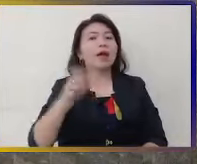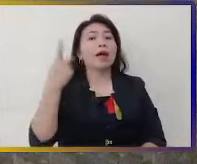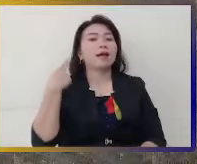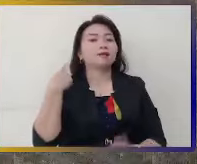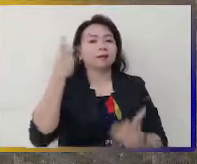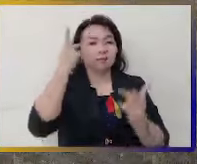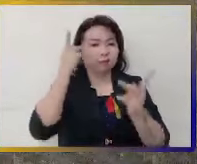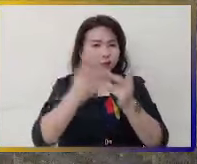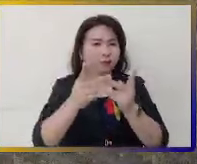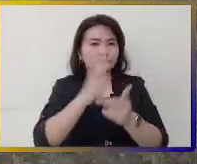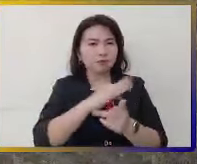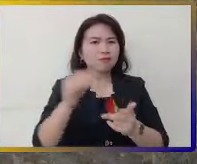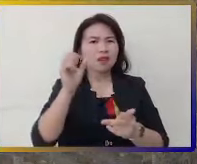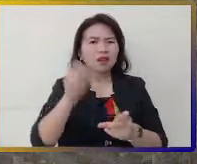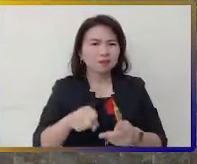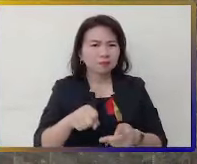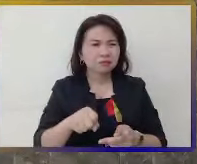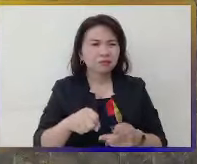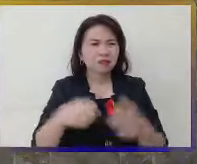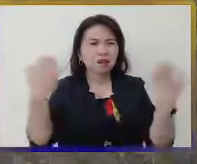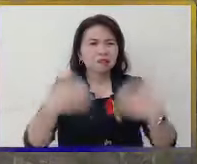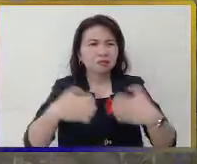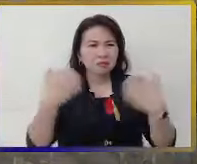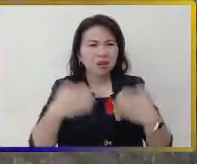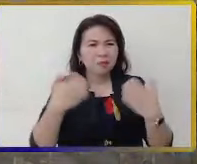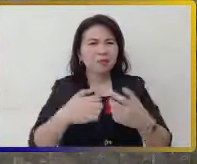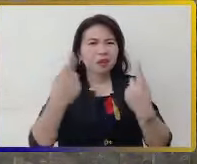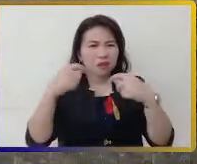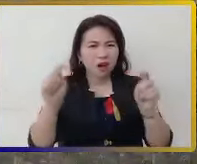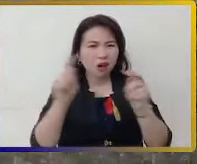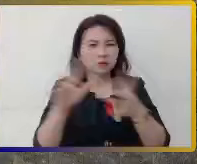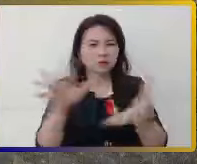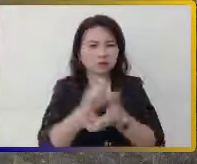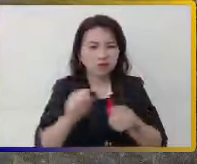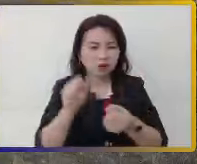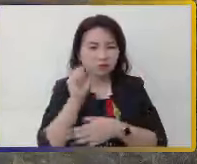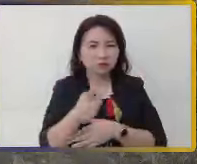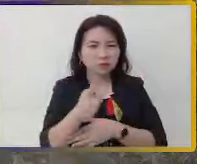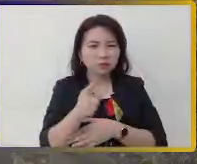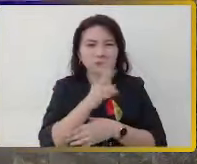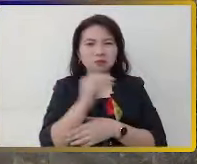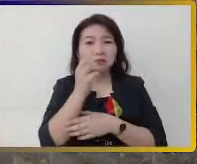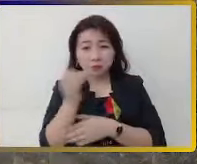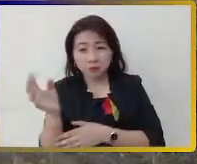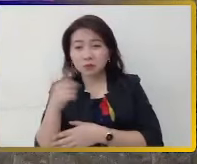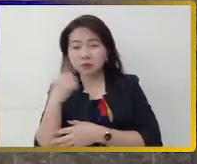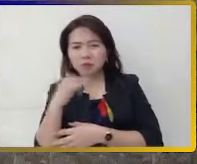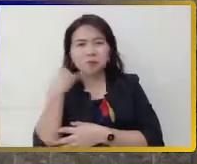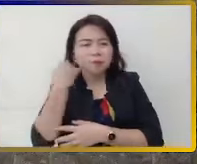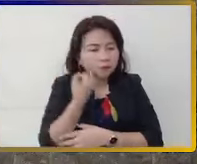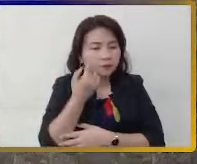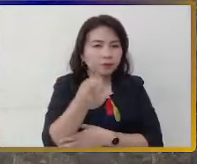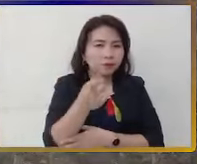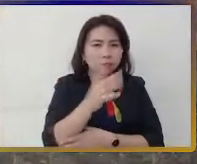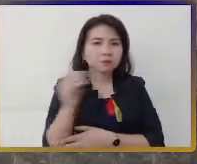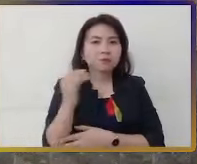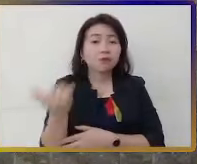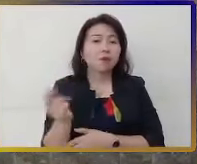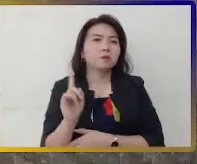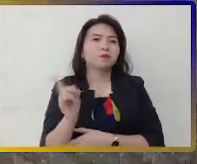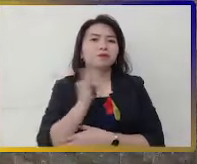Pinipilit tunawin ng mga opposers mo. Tinipilit tunawin ng mga naiinggit sa iyo. And let, ang